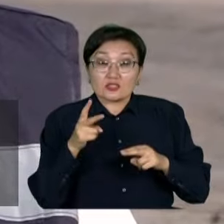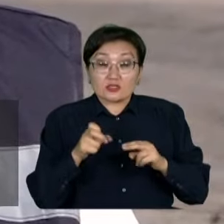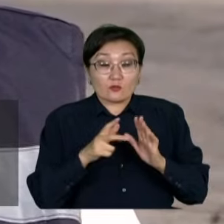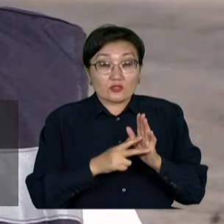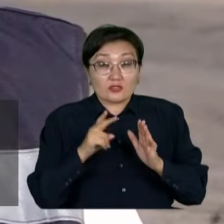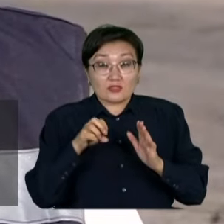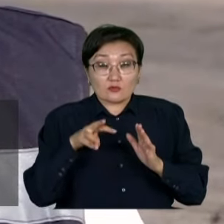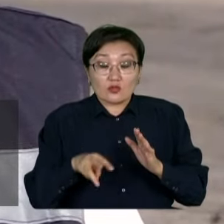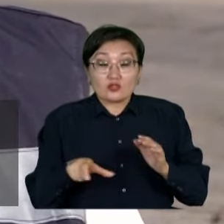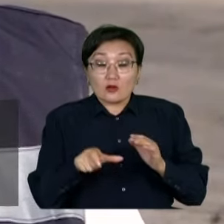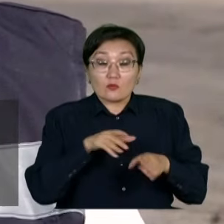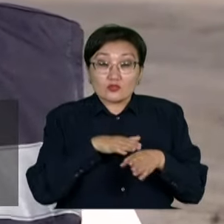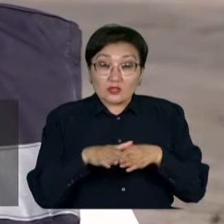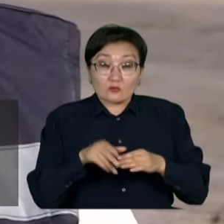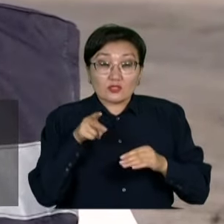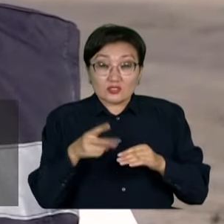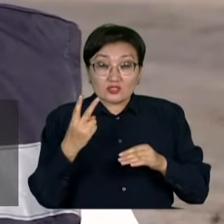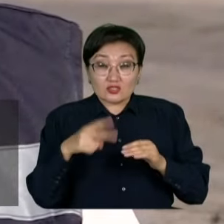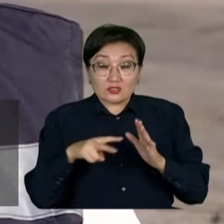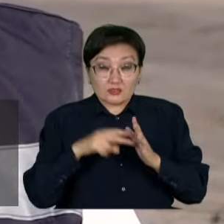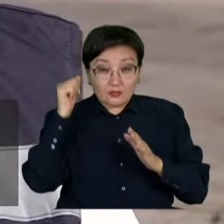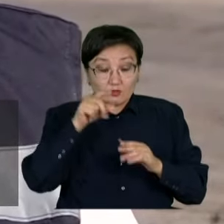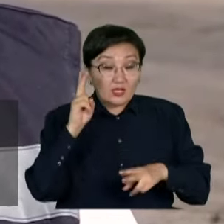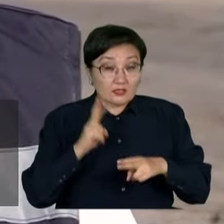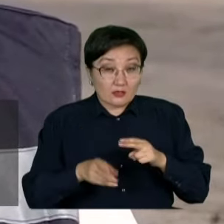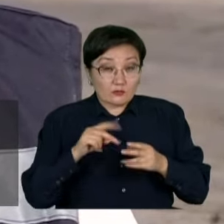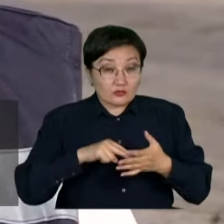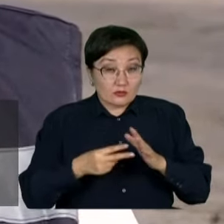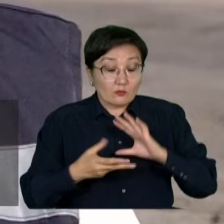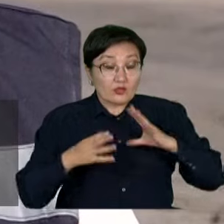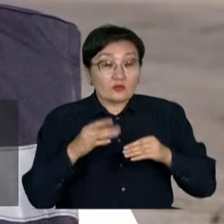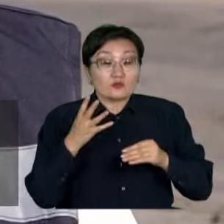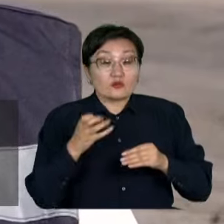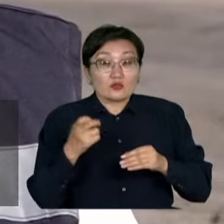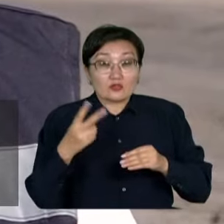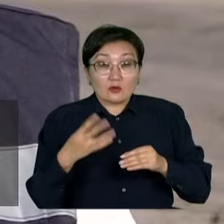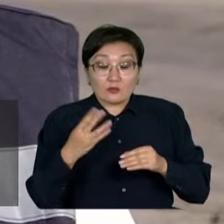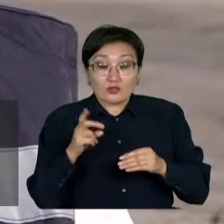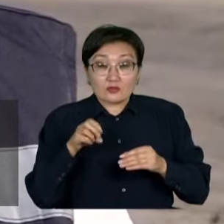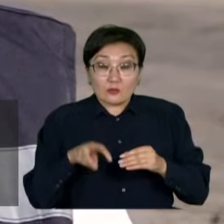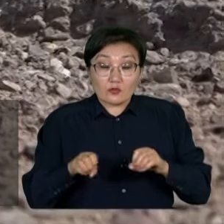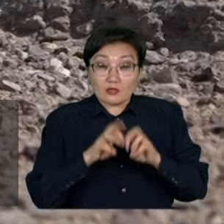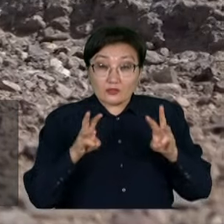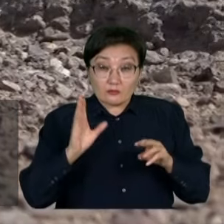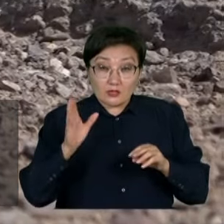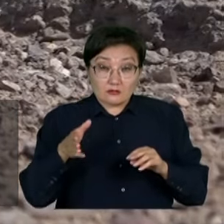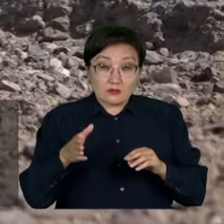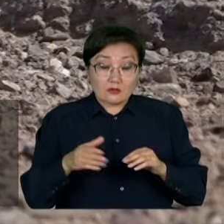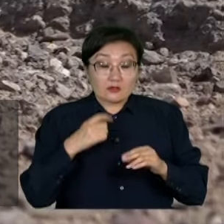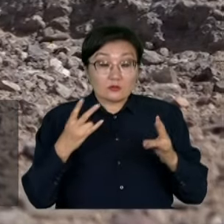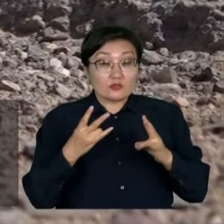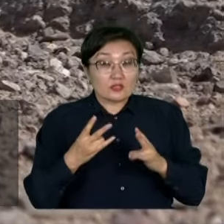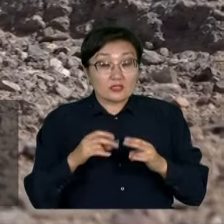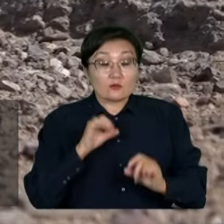208 шақырым жолды толықта 2027 жылы аяқтаймыз. Жалпы 424 шақырым аумақ қамтылмақ. Айта кету